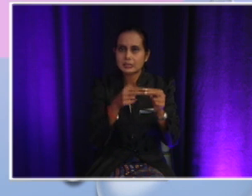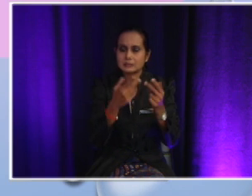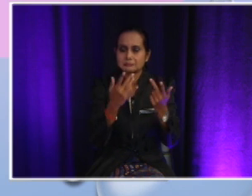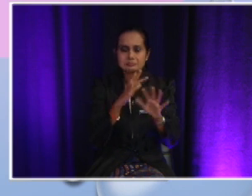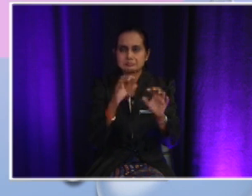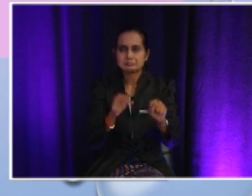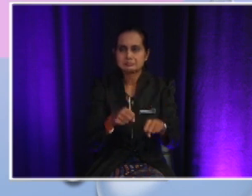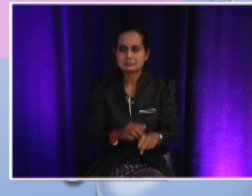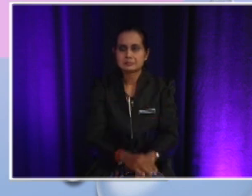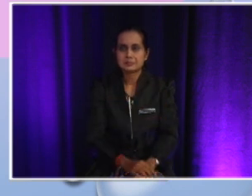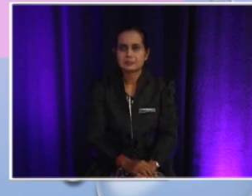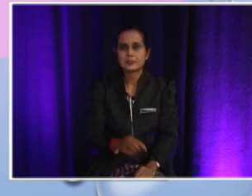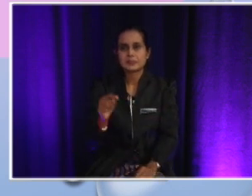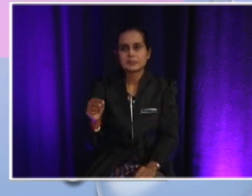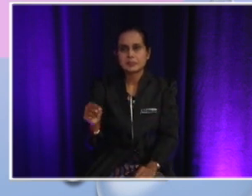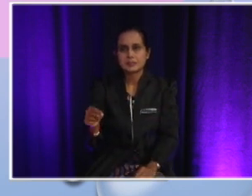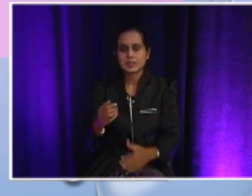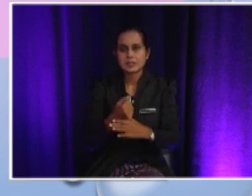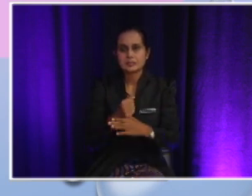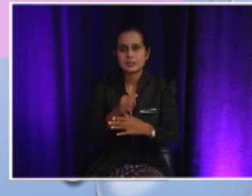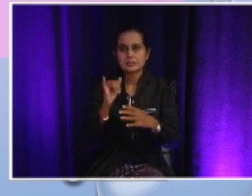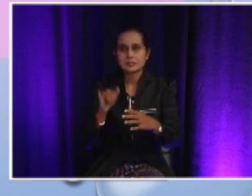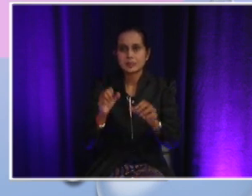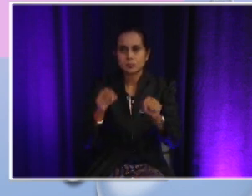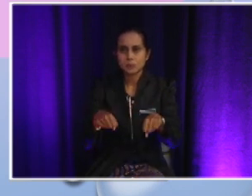ini antara yang boleh dilihat untuk